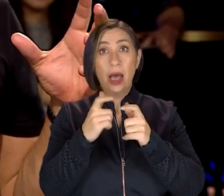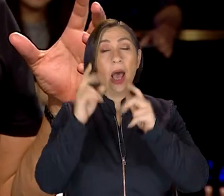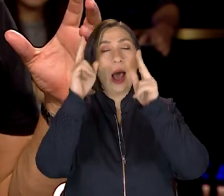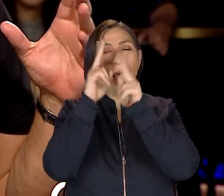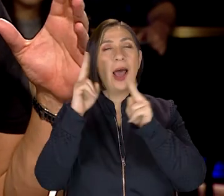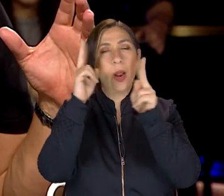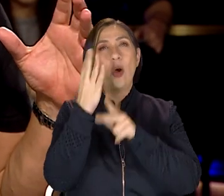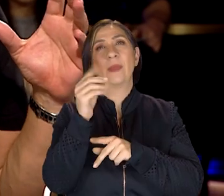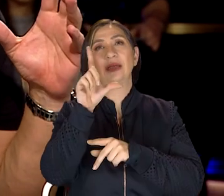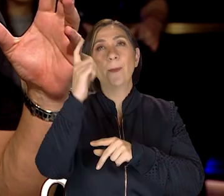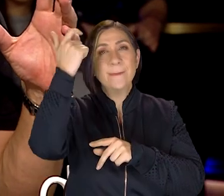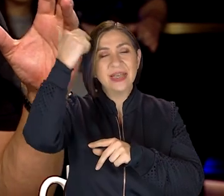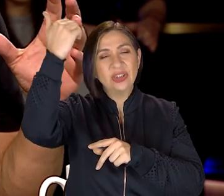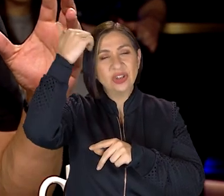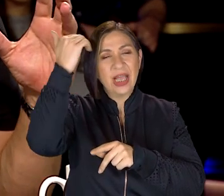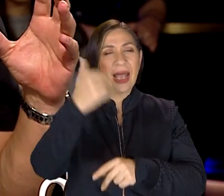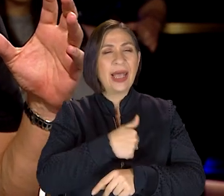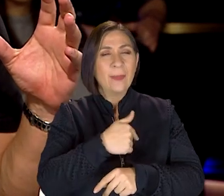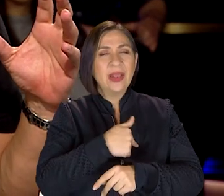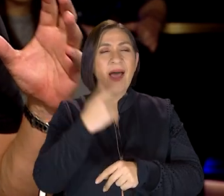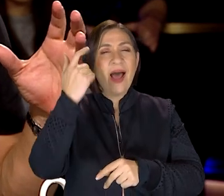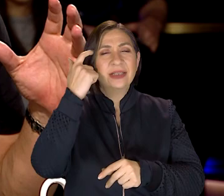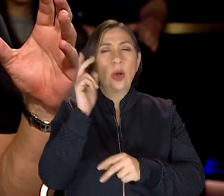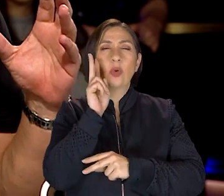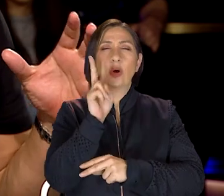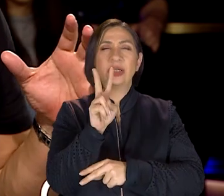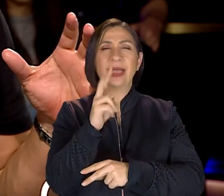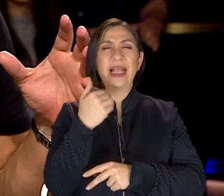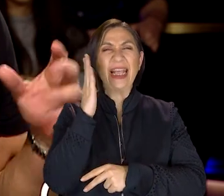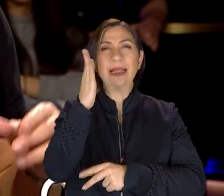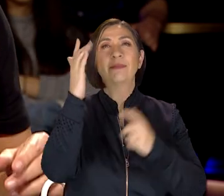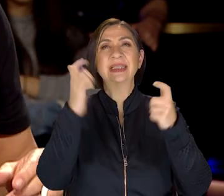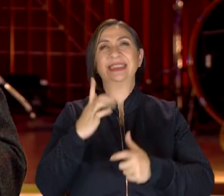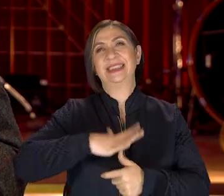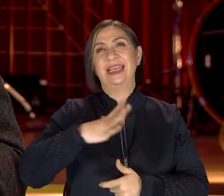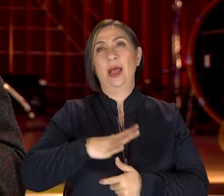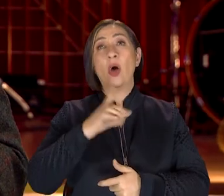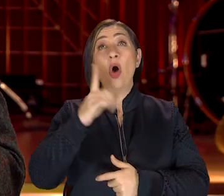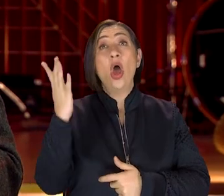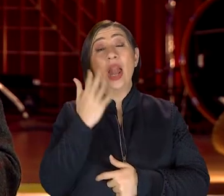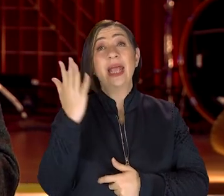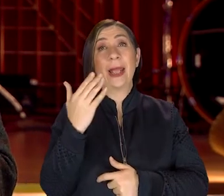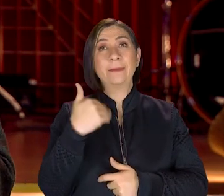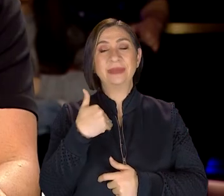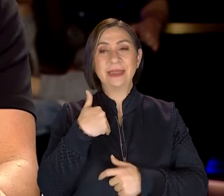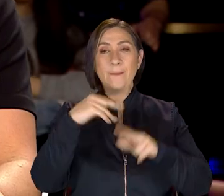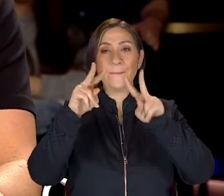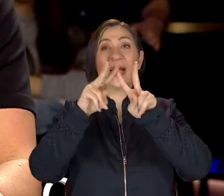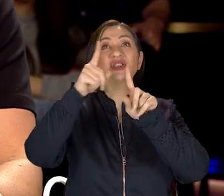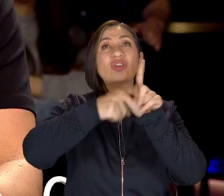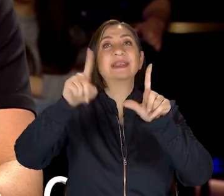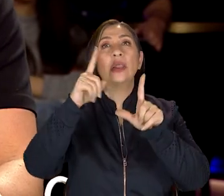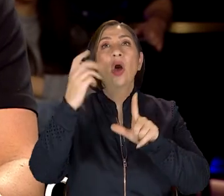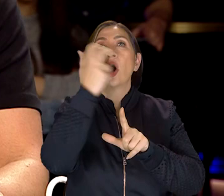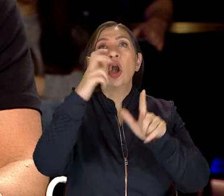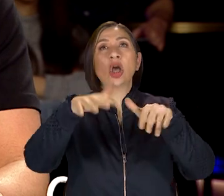hayal edeceksin abi. Onu beynin içinde, kalbinde, aklında göreceksin gitmek istediğin yeri. Öyle ki biz Michael Jackson konserine